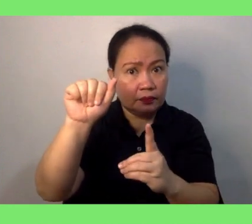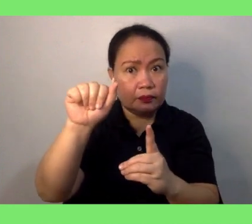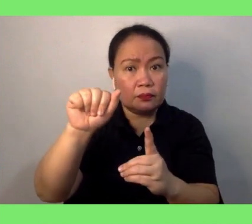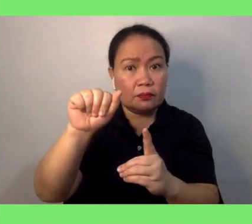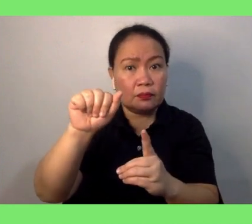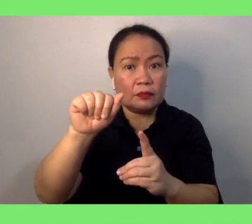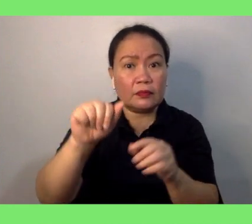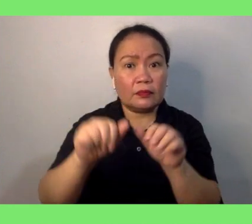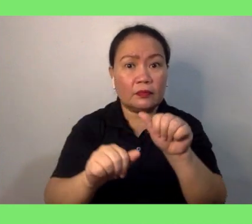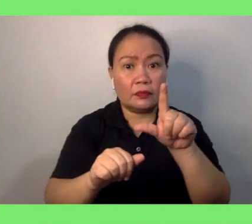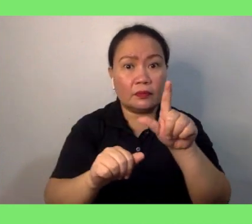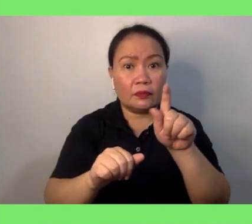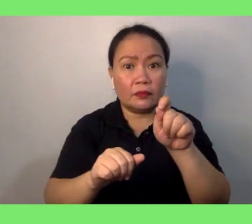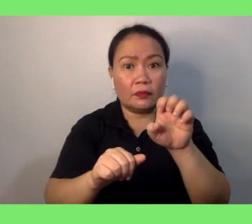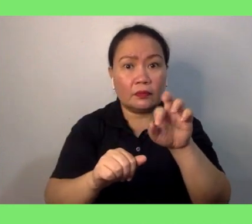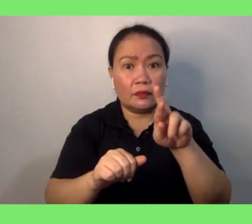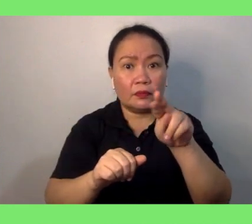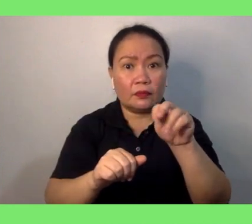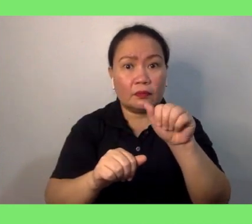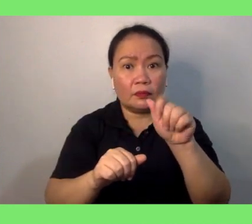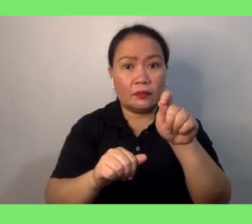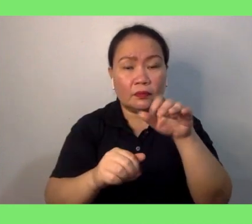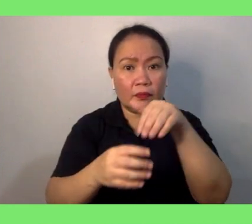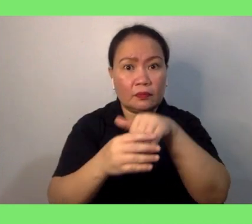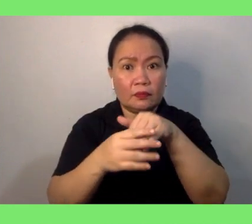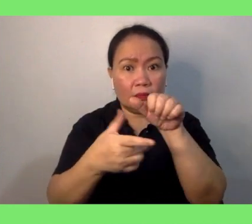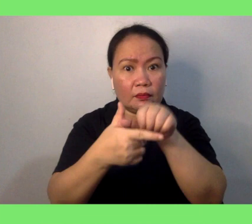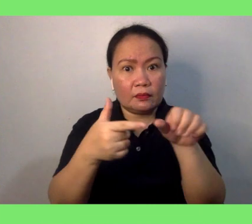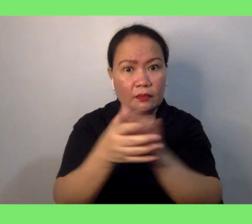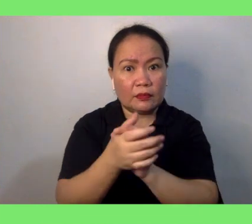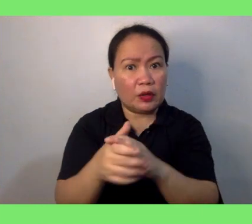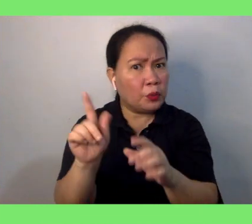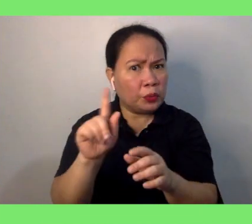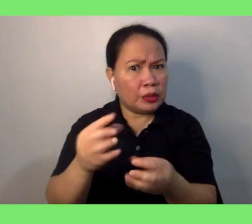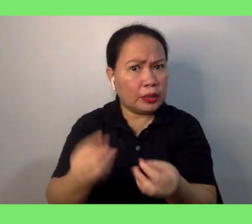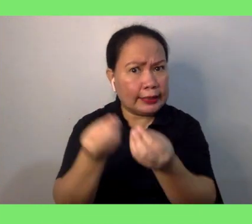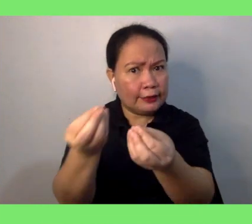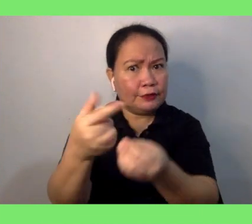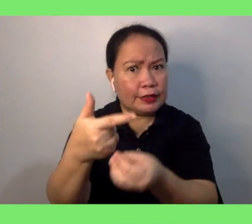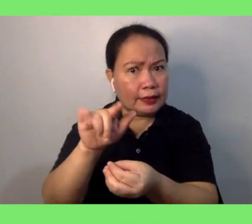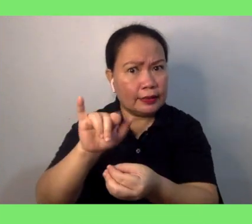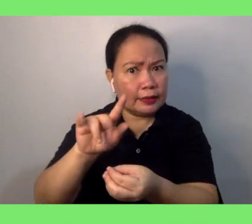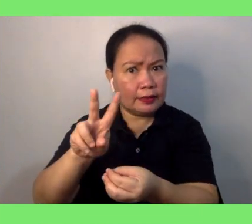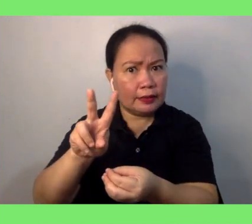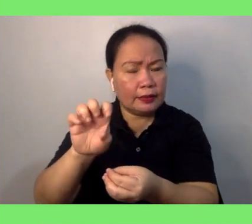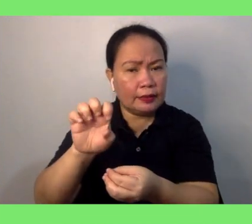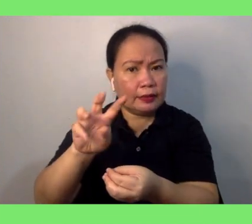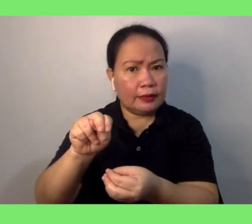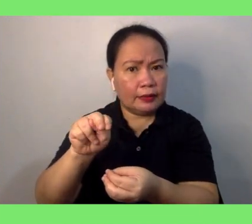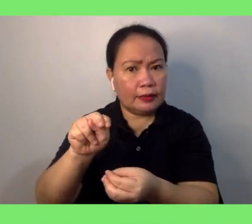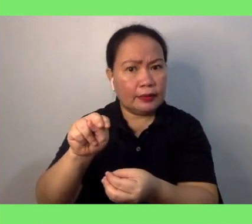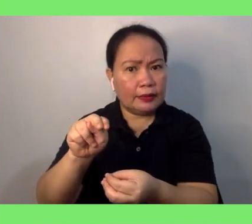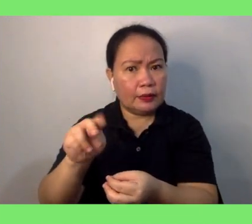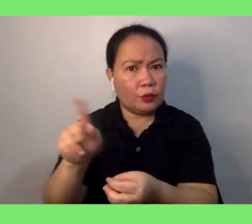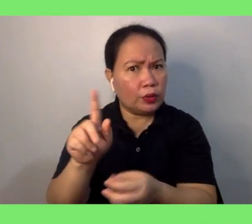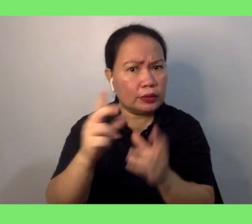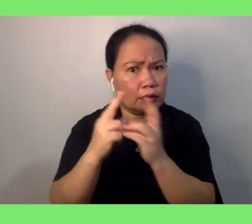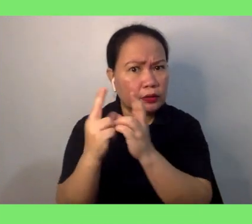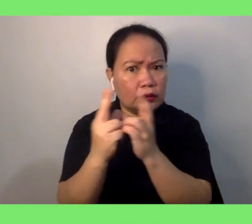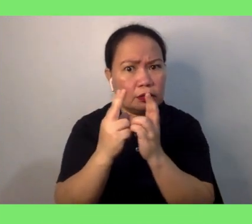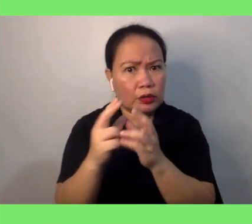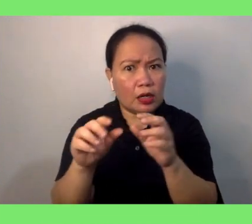pa tong sukat. Okay? So, ito ang given. So, anong relationship ni angle A at ni